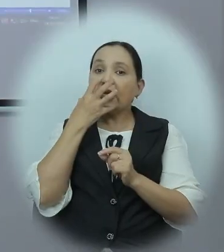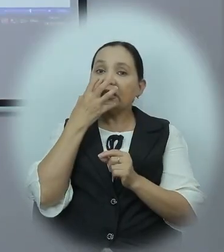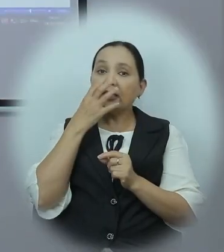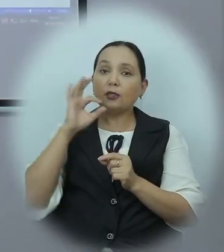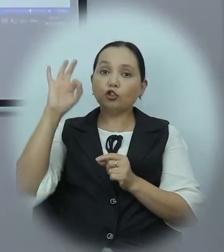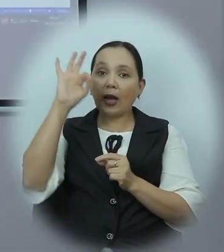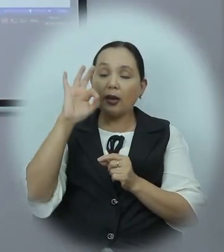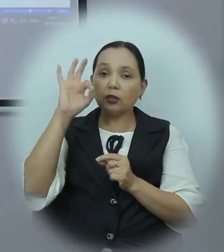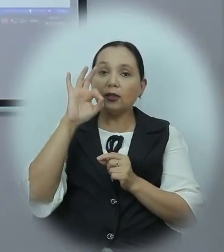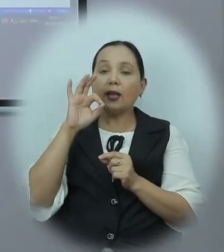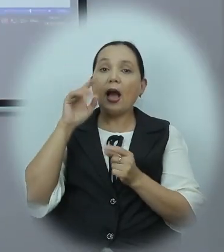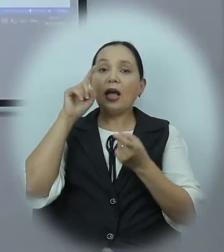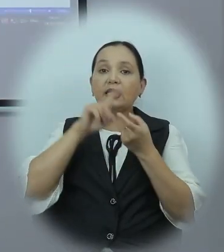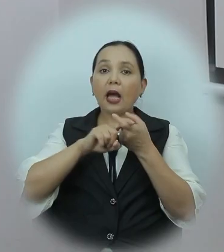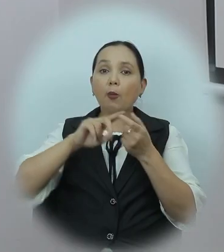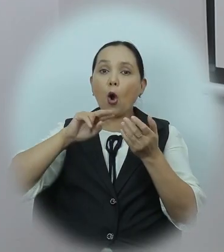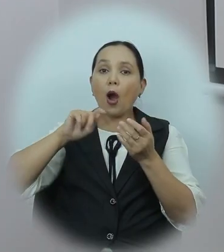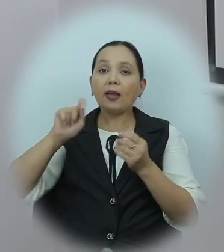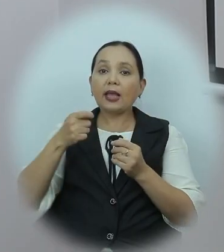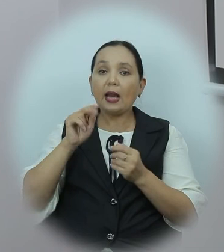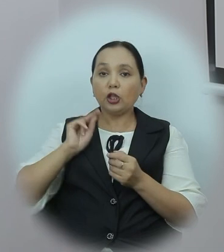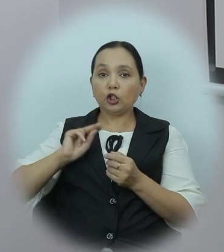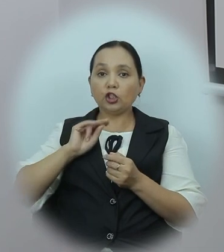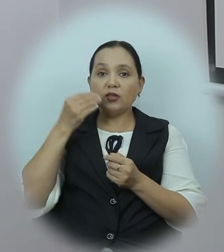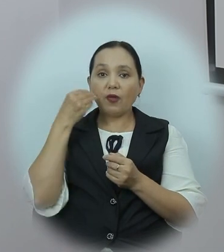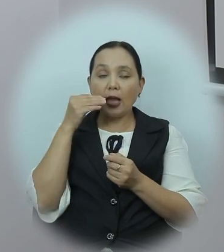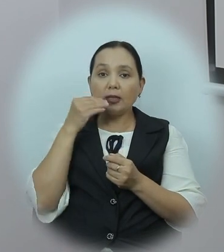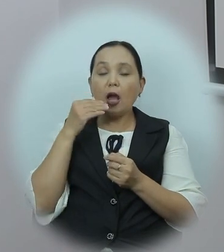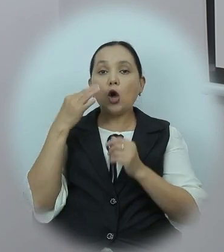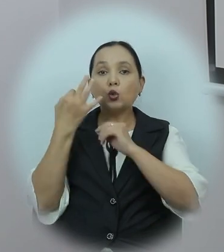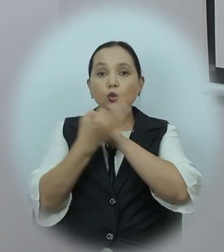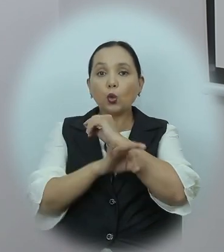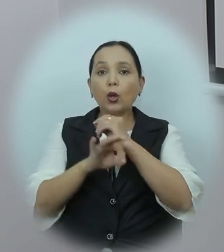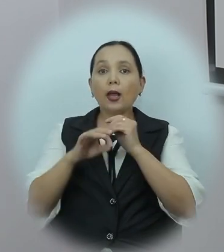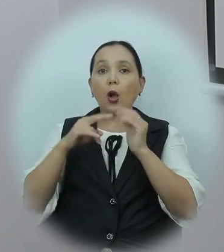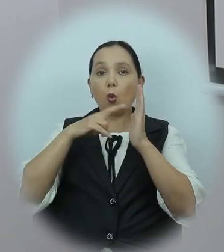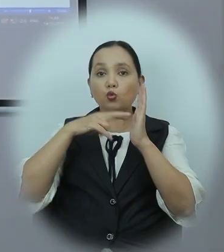darajasi va tarmoq kalitini ish sifati va so'ngra